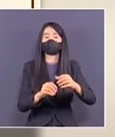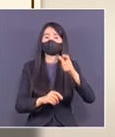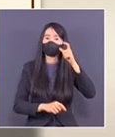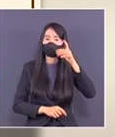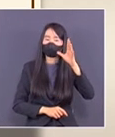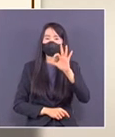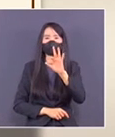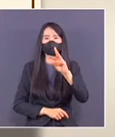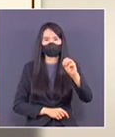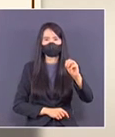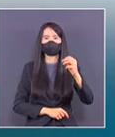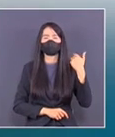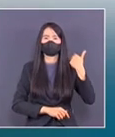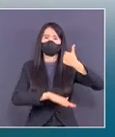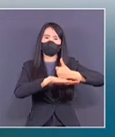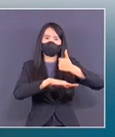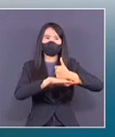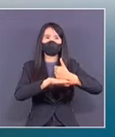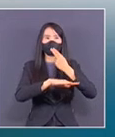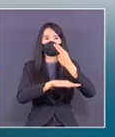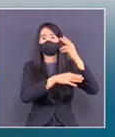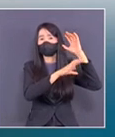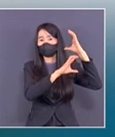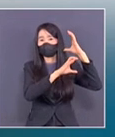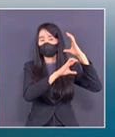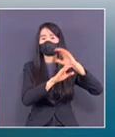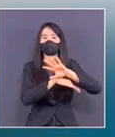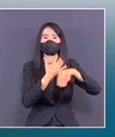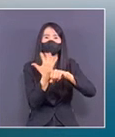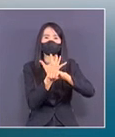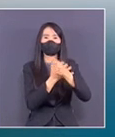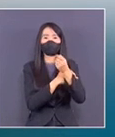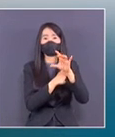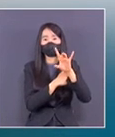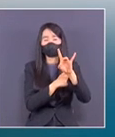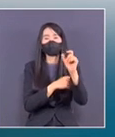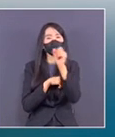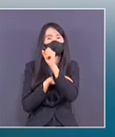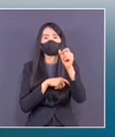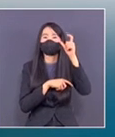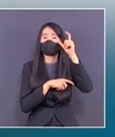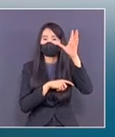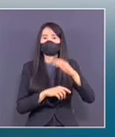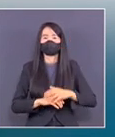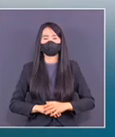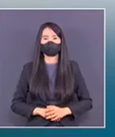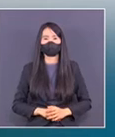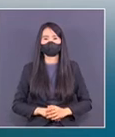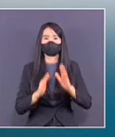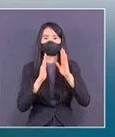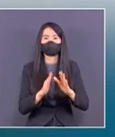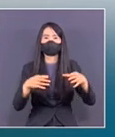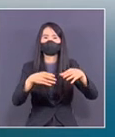FM รวมถึงผู้อำนวยการสร้างภาพยนตร์เรื่อง18กรัตมนเพลงลูกทุ่ง FM รวมพลค